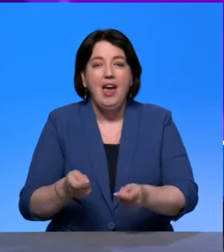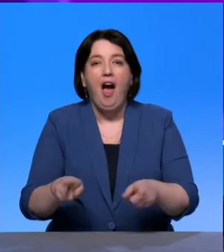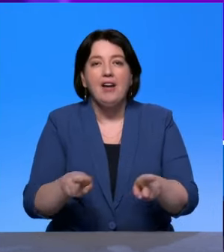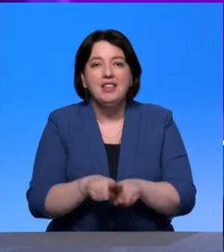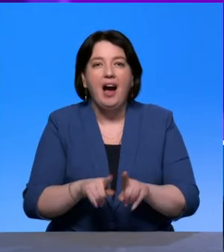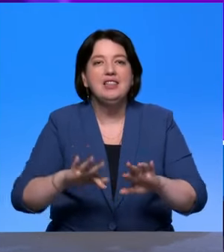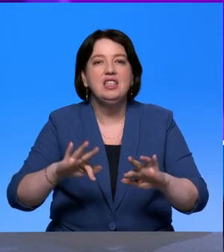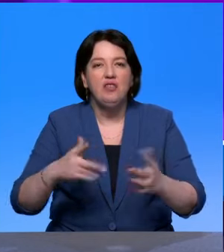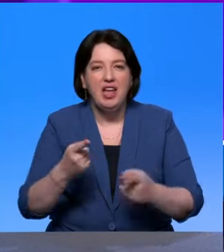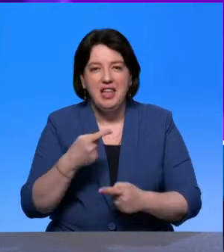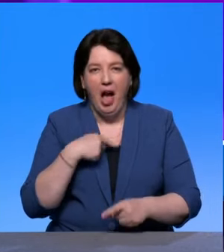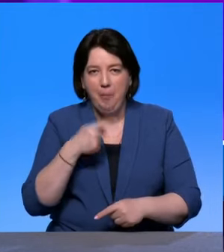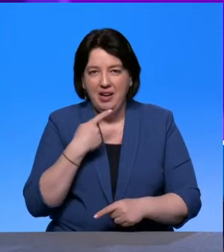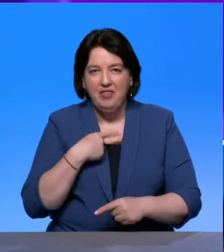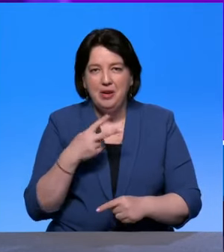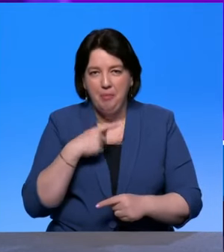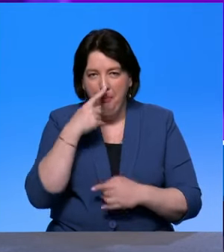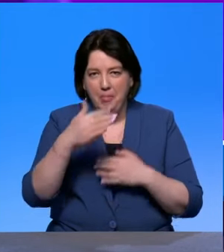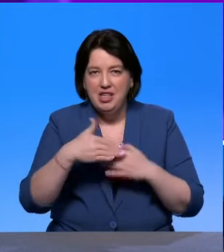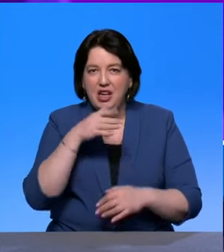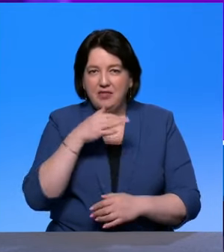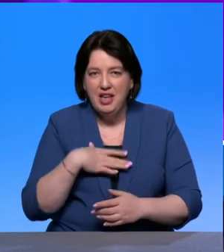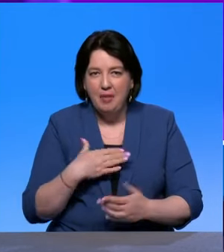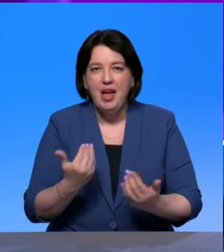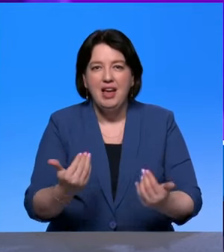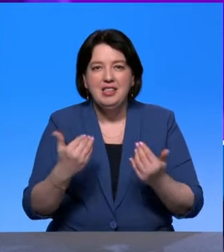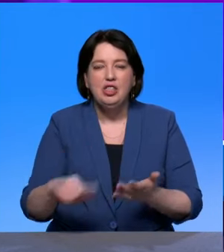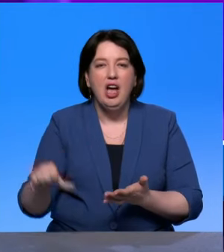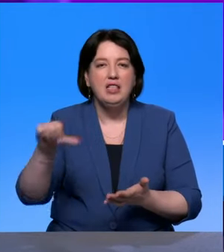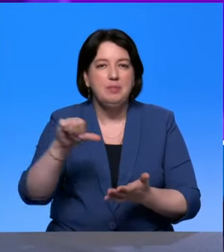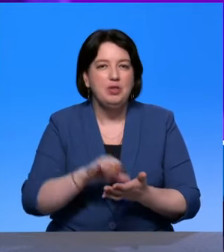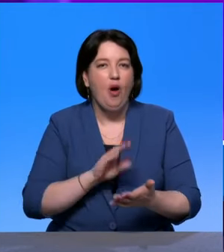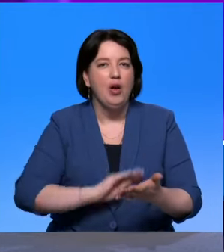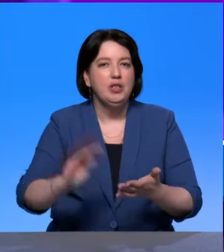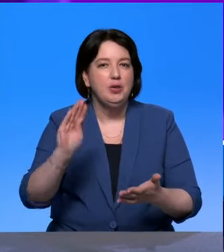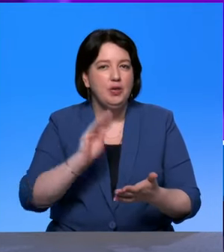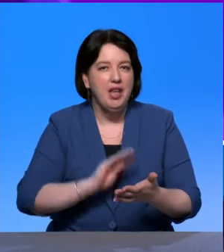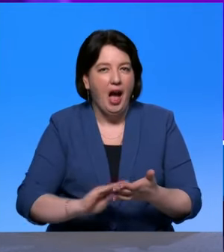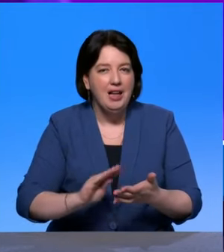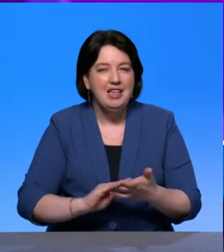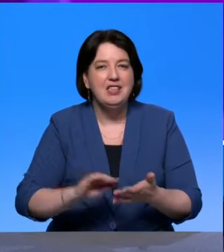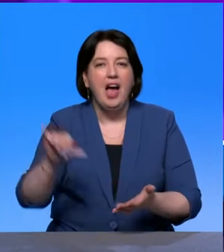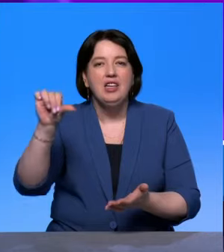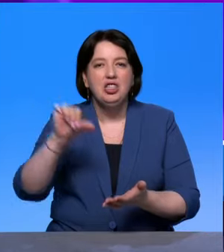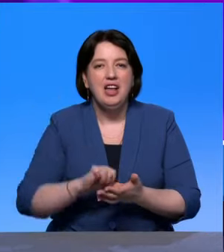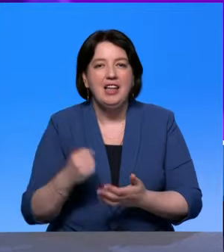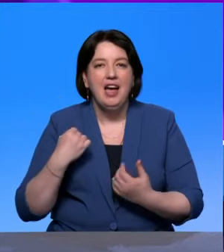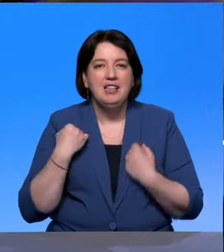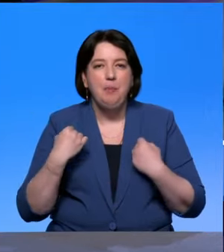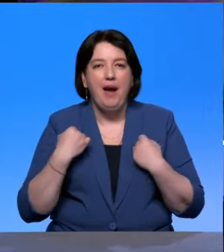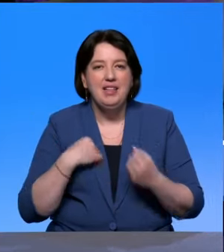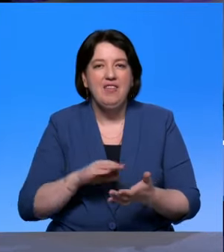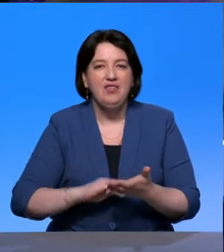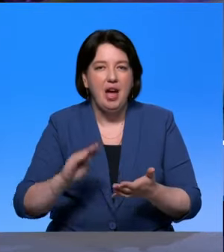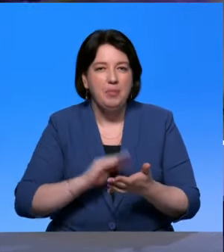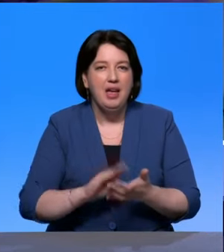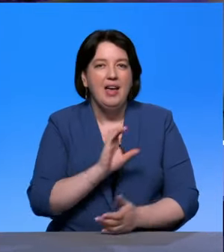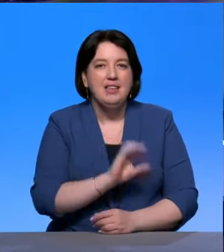в ближайшие 20 минут. В студии у нас журналист, член Международной ассоциации спортивной прессы Сергей Дадыгин. Сергей Викторович,